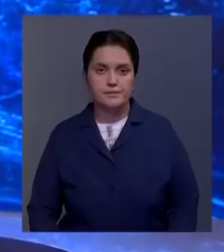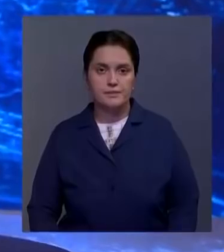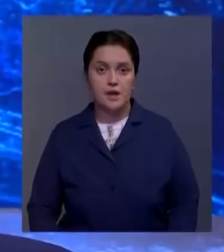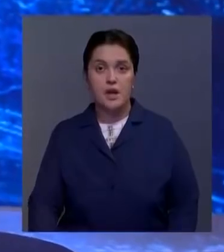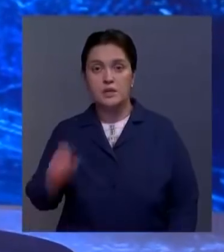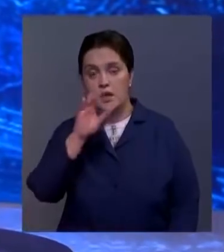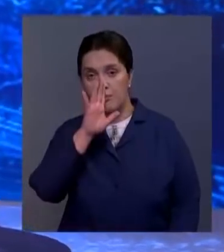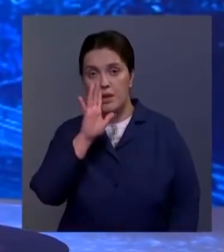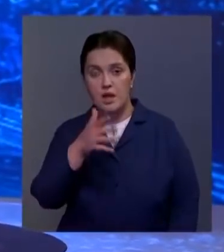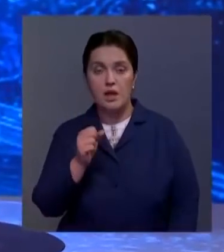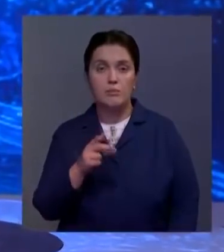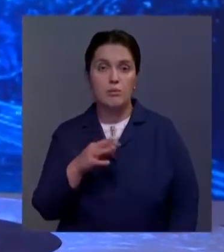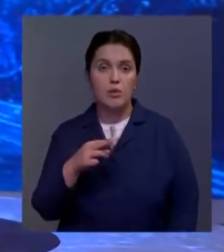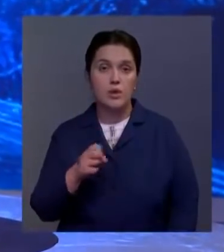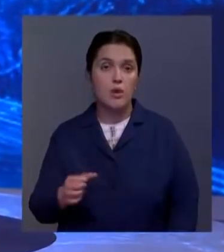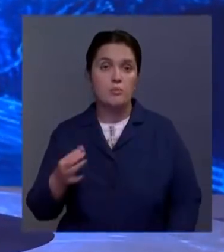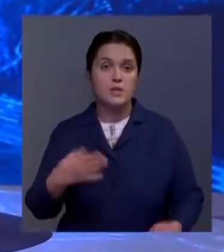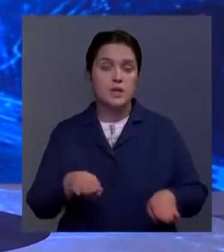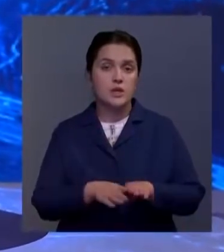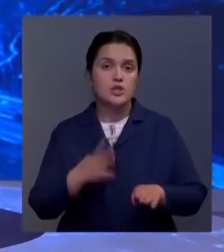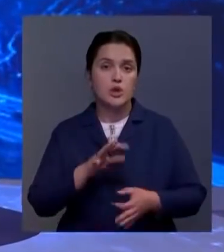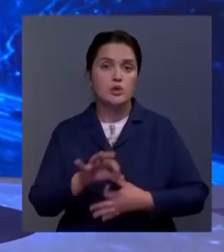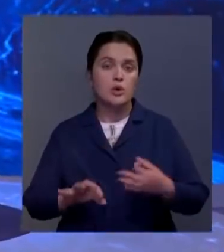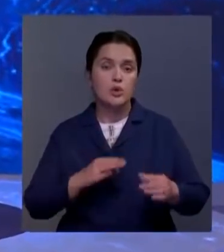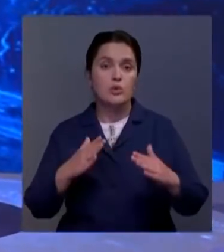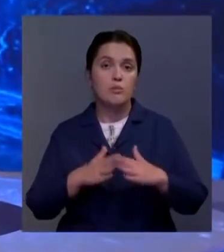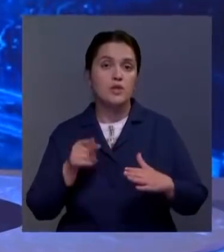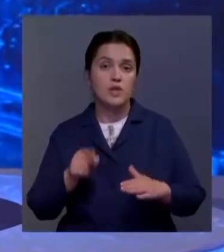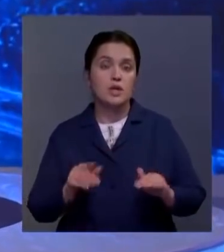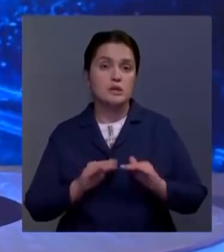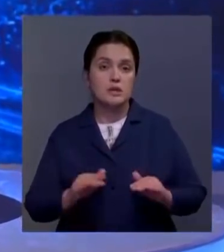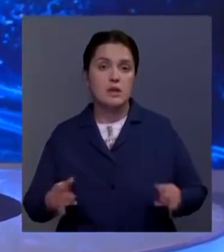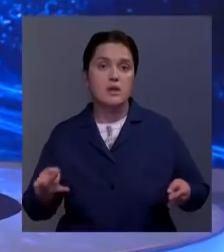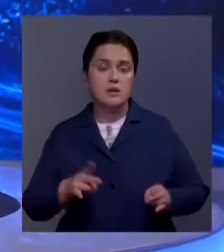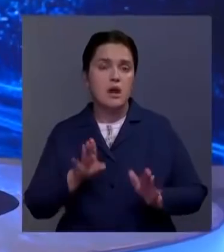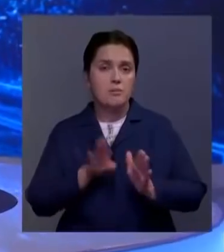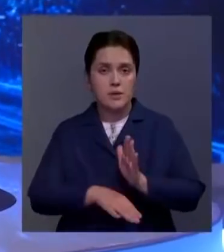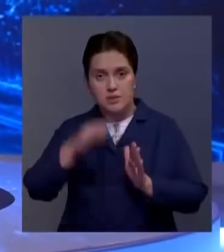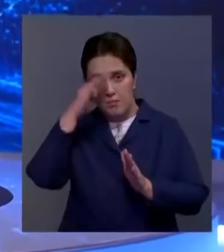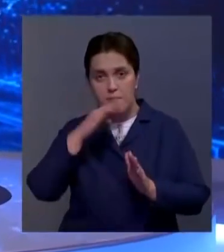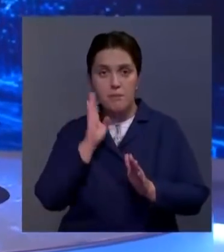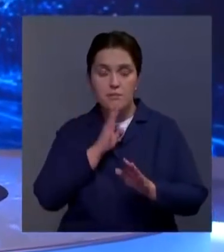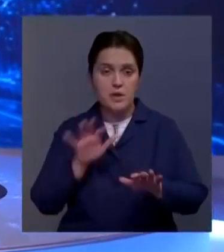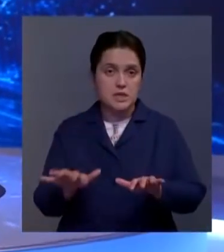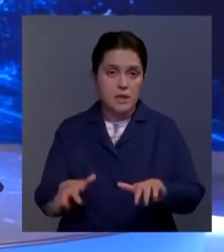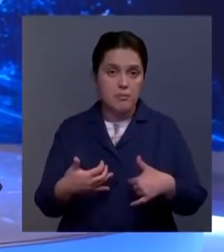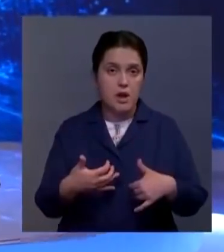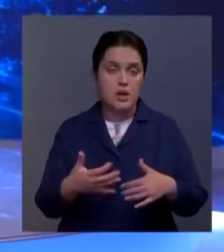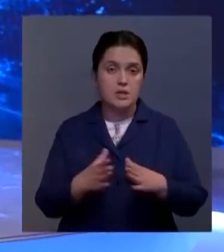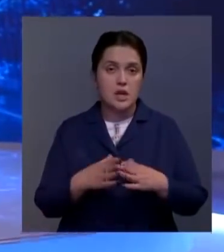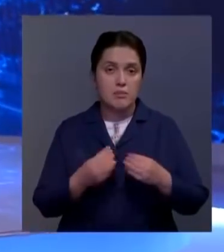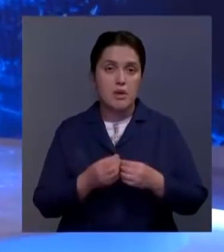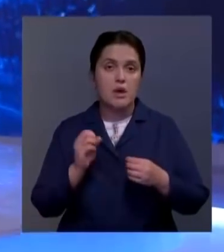За последние 5 лет в Акмолинской области закрыли 4 детских дома. Больше 1000 детей, оставшихся без родителей, забрали приемные семьи. Как в регионе